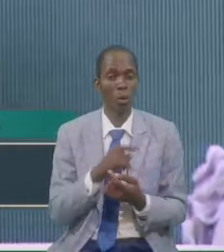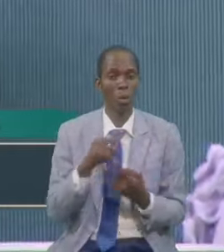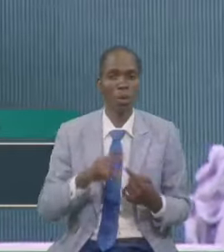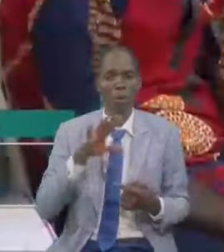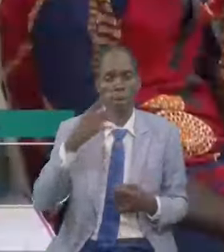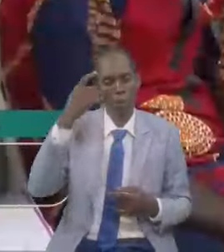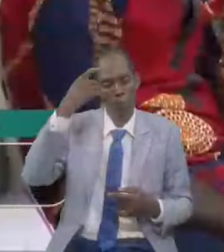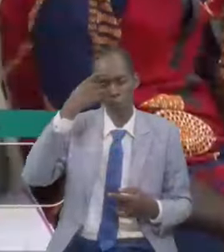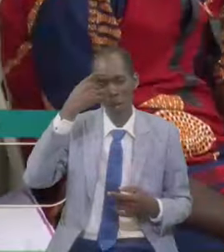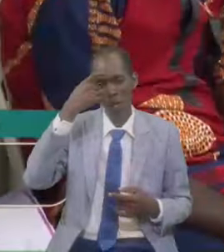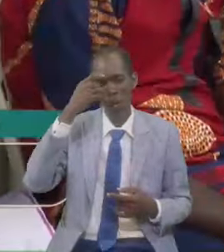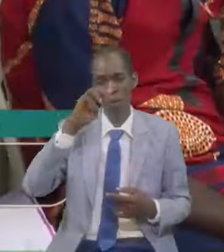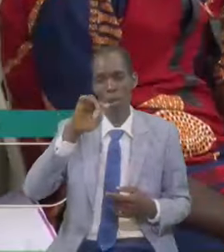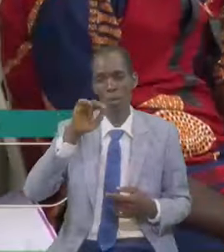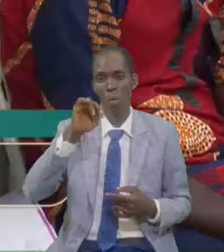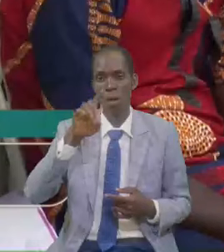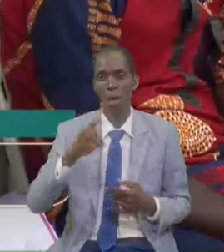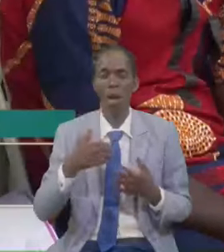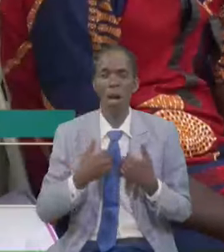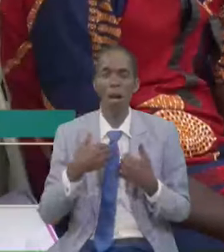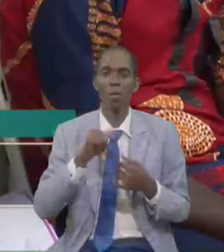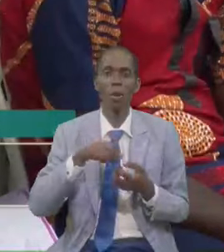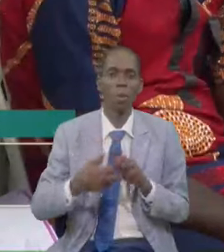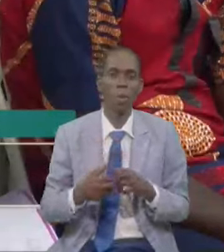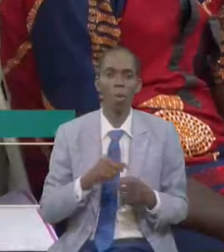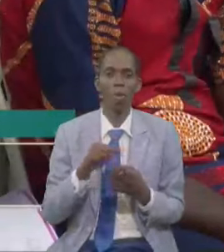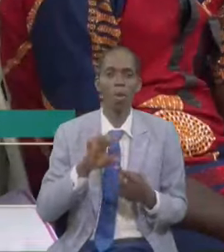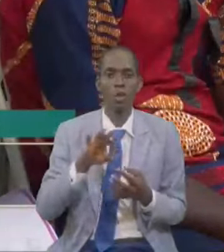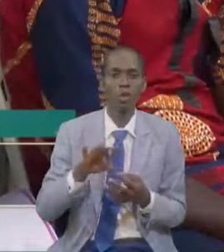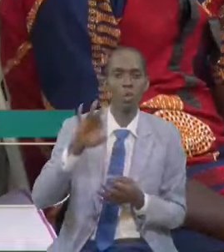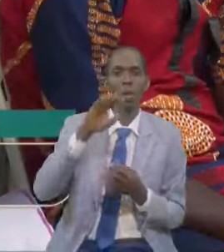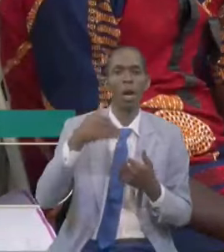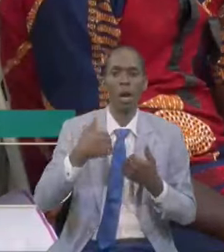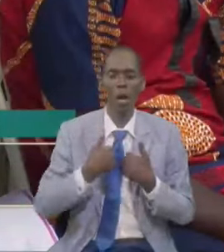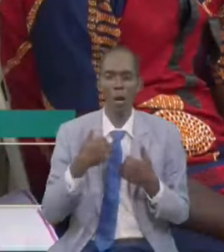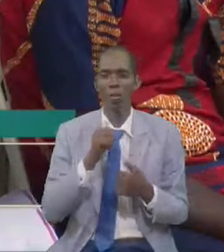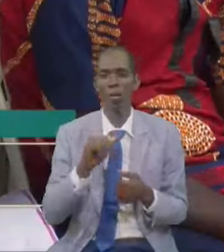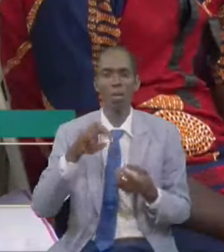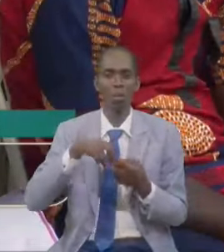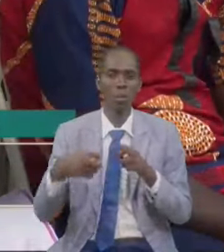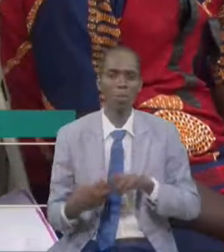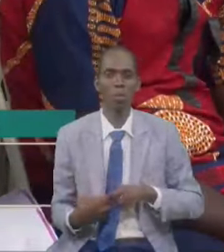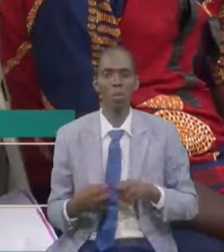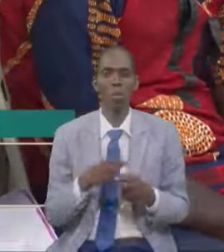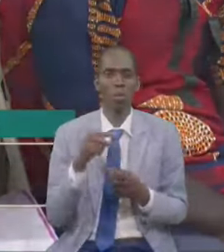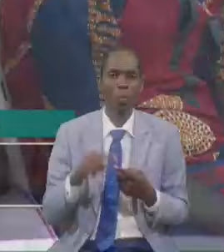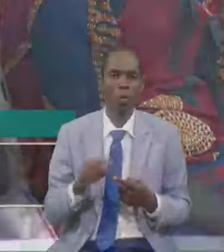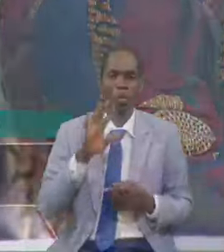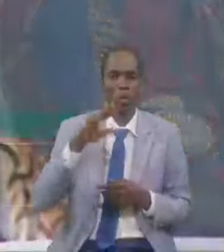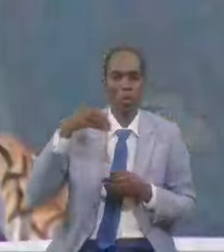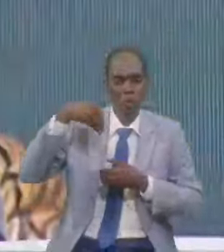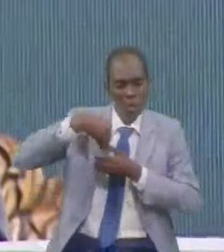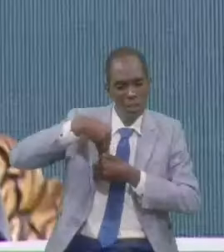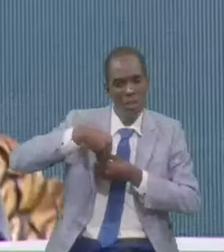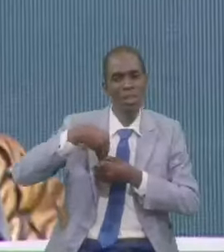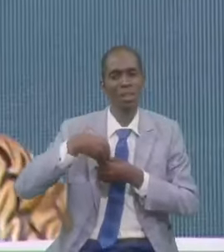మీ మనసుకే సమస్య ఉంటే, when your spirit has a problem, లేక మీ ఆత్మకు సమస్య ఉంటే, when your inner man is conquered,